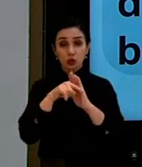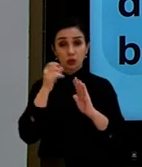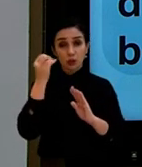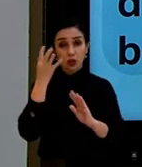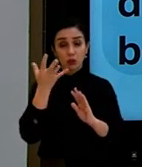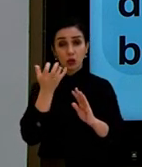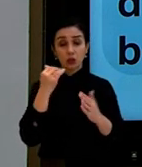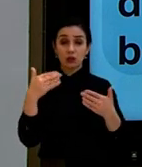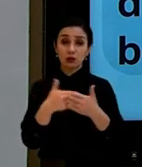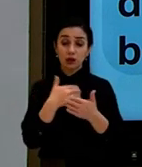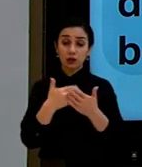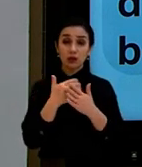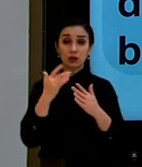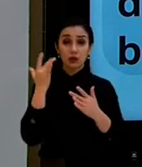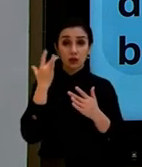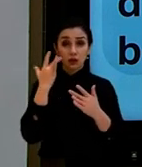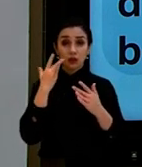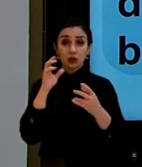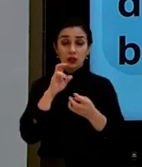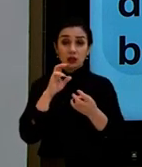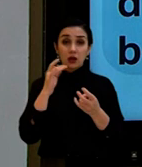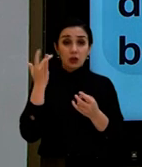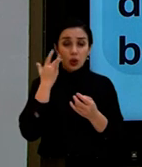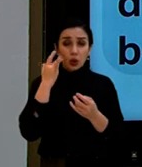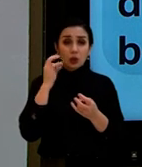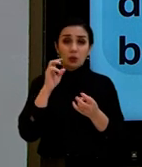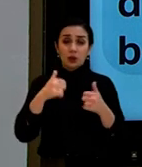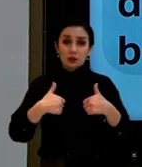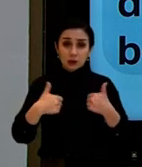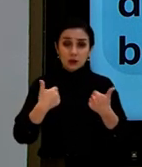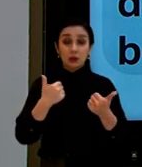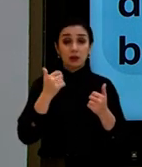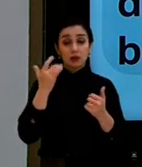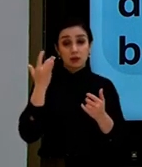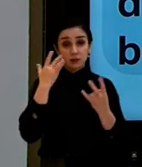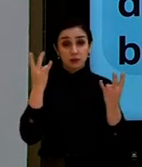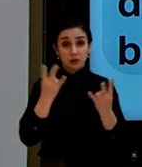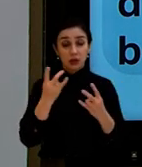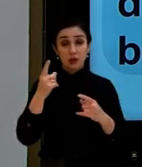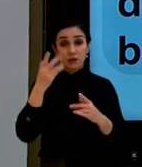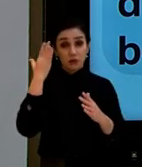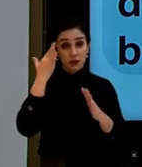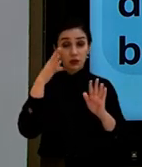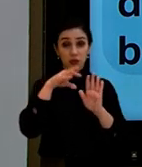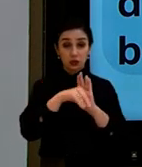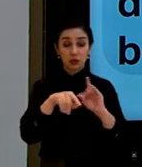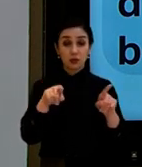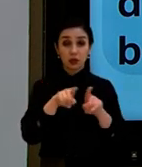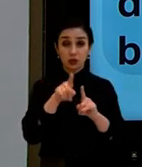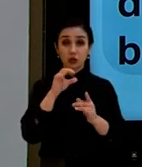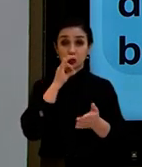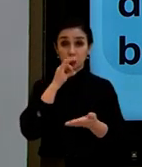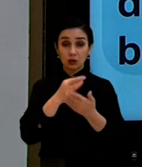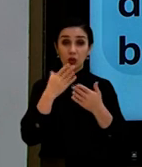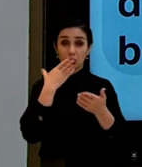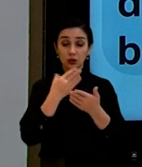olish, yangiliklarga intilib doimo izlanish va harakatda bo'lish lozim. Agar fikrimga qo'shilsangiz, mana shu